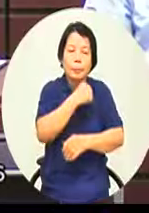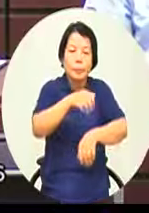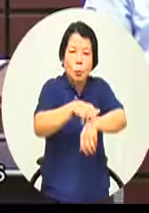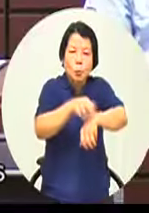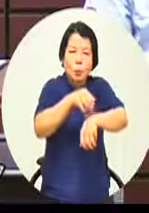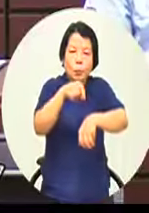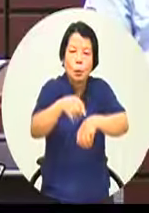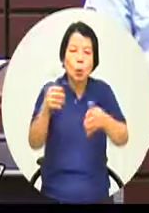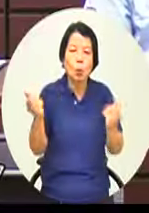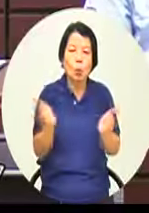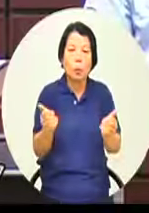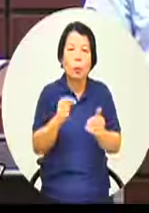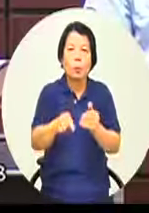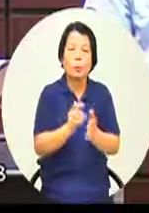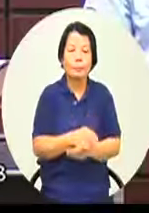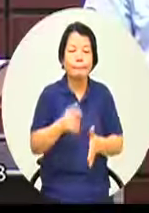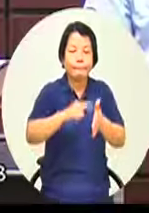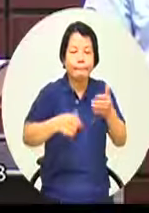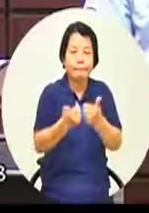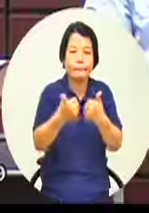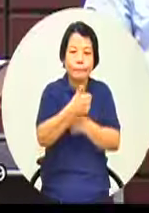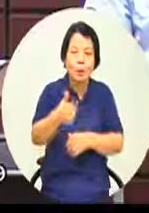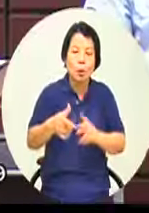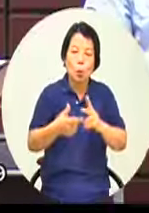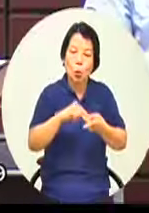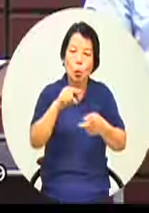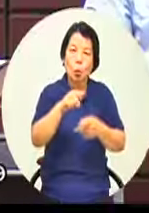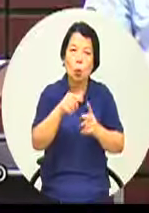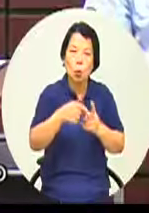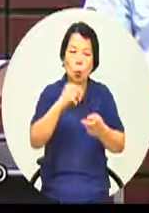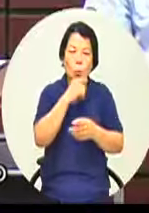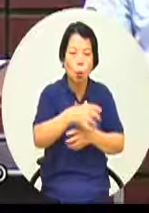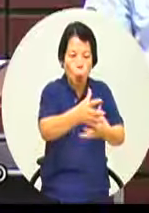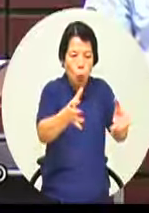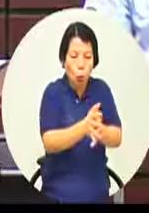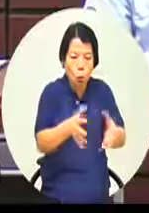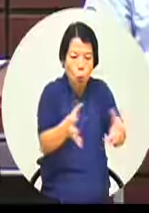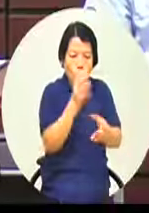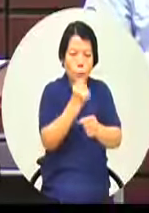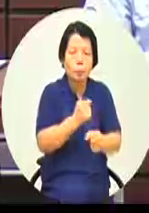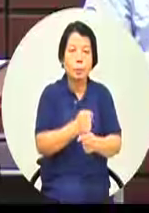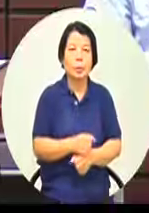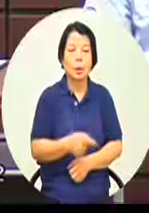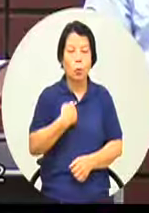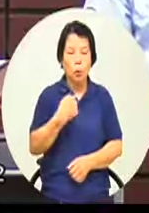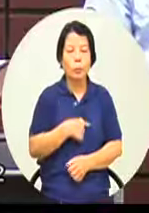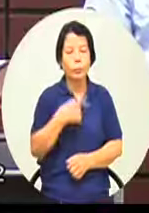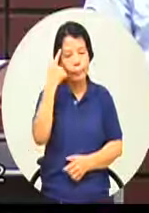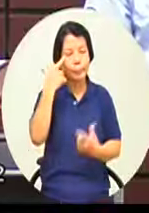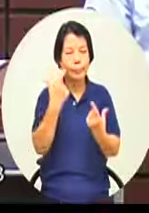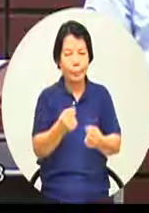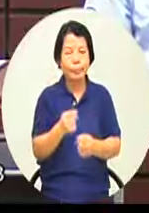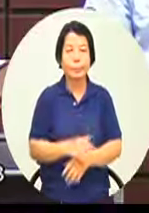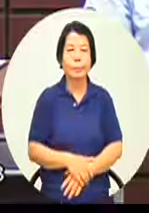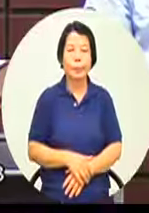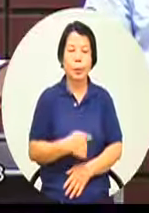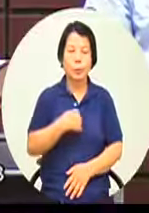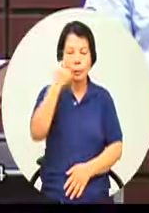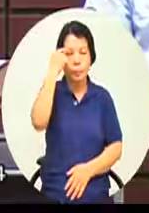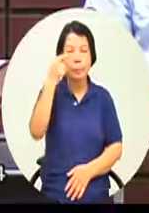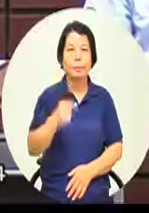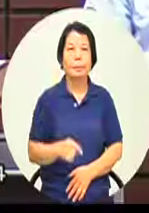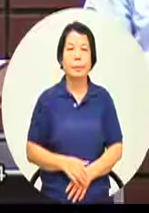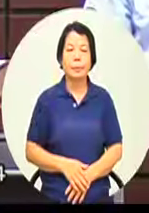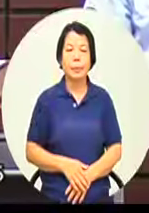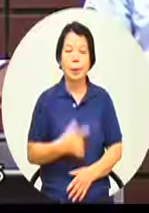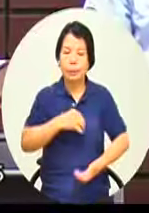刚刚检验所提出的，怎么跟我们一些团体来合作，这个我很认同。因为我想整个可